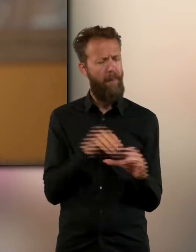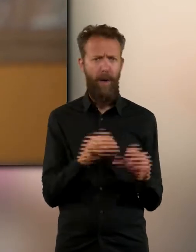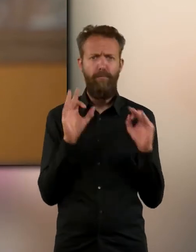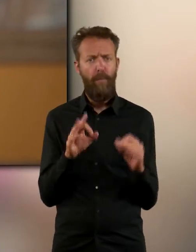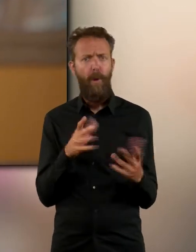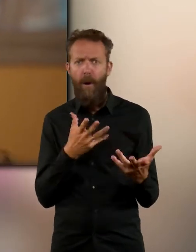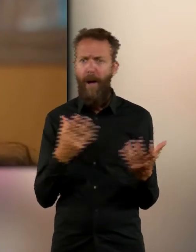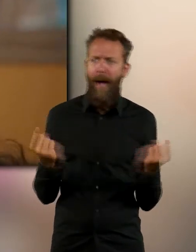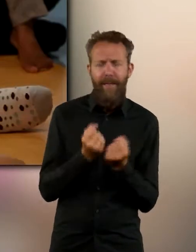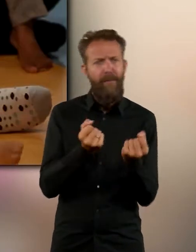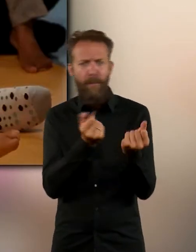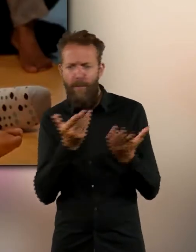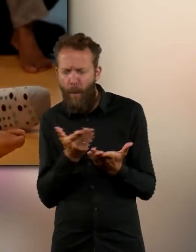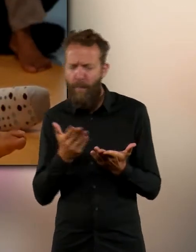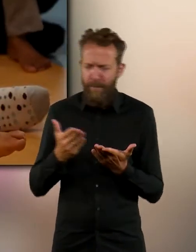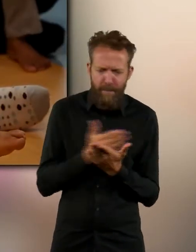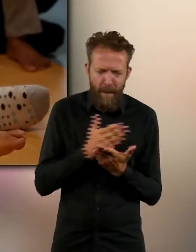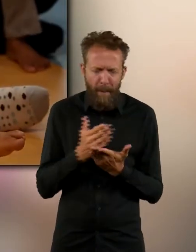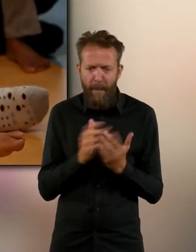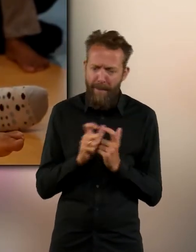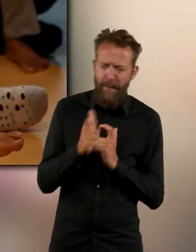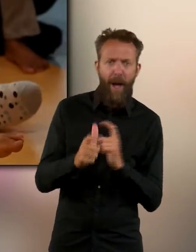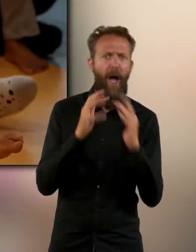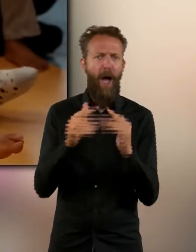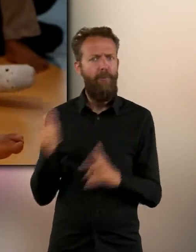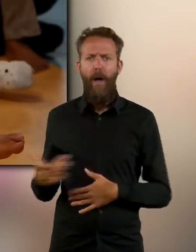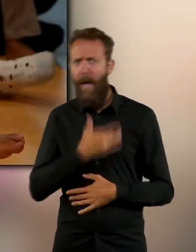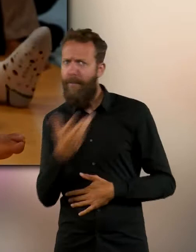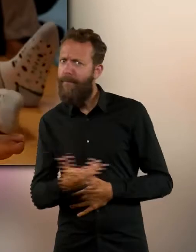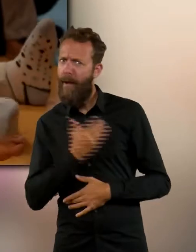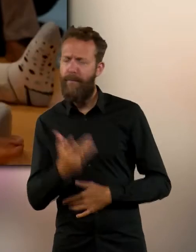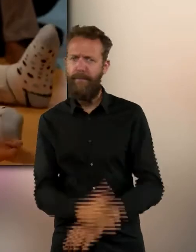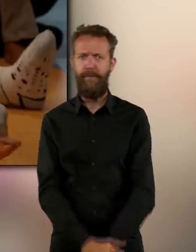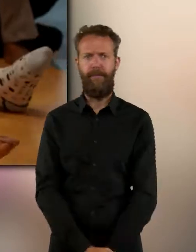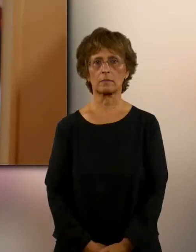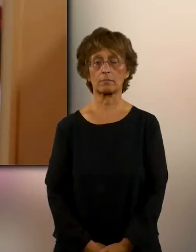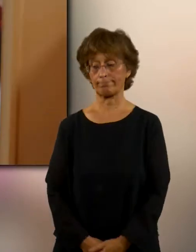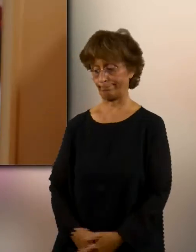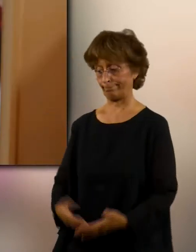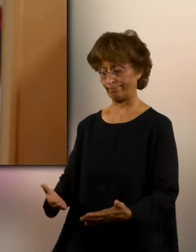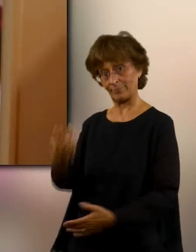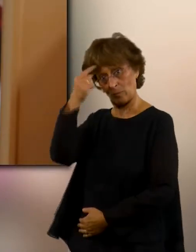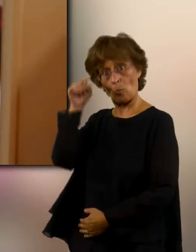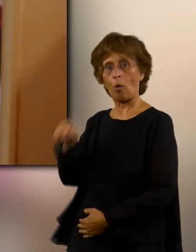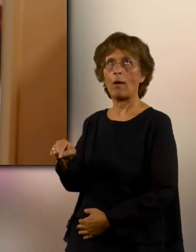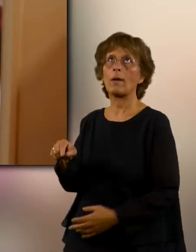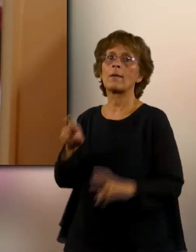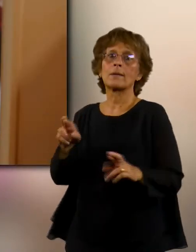avec intérêt aux activités qui la préparent à l'entrée à la crèche. Pour Sarah, j'espère que l'implant va